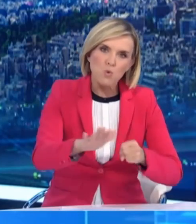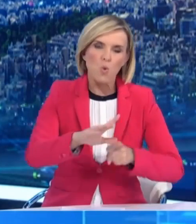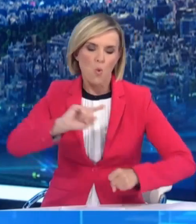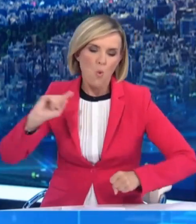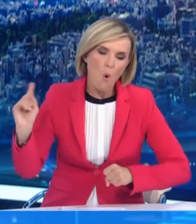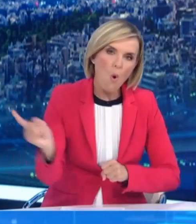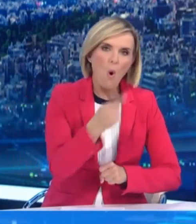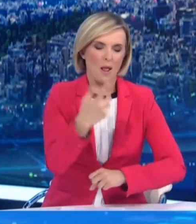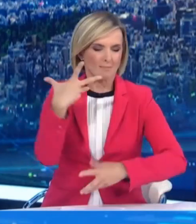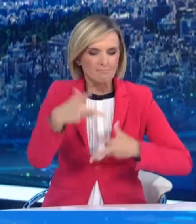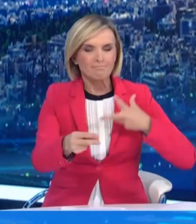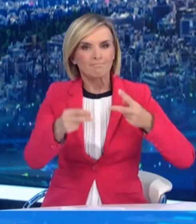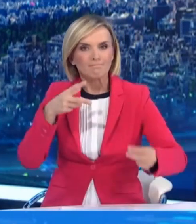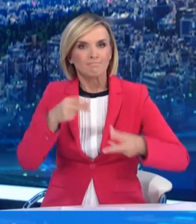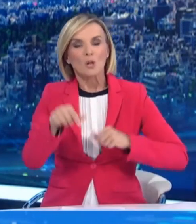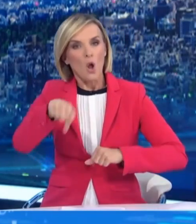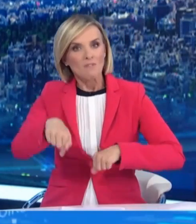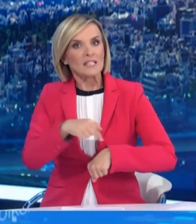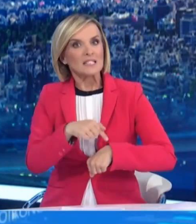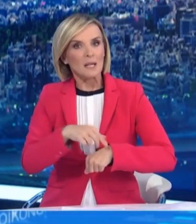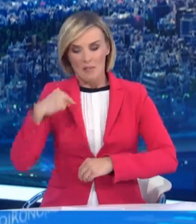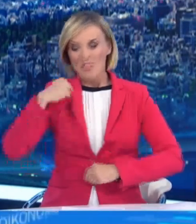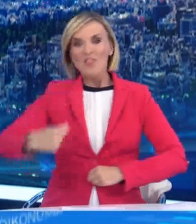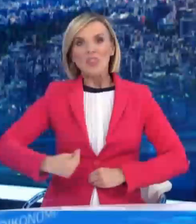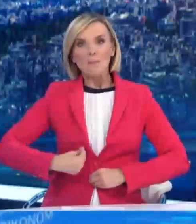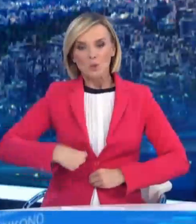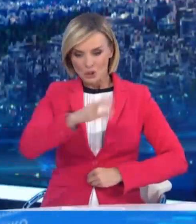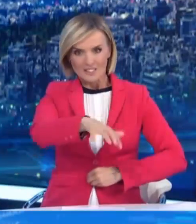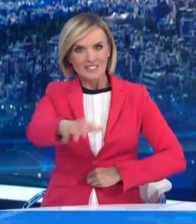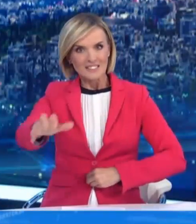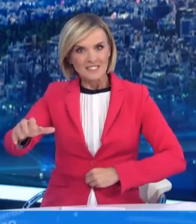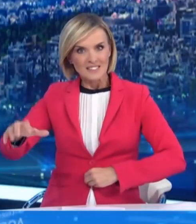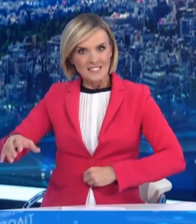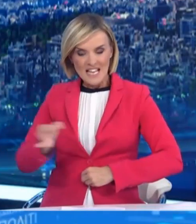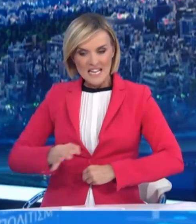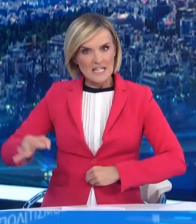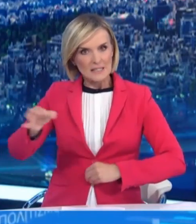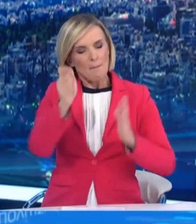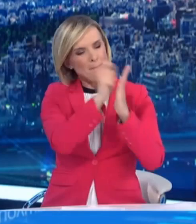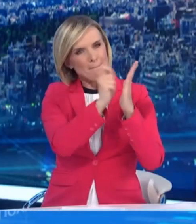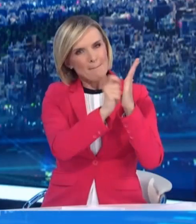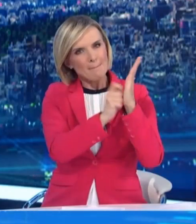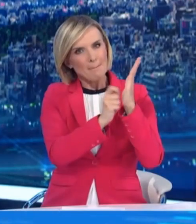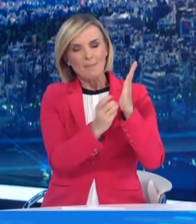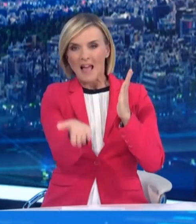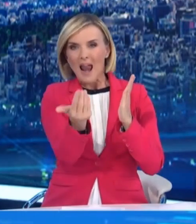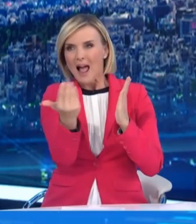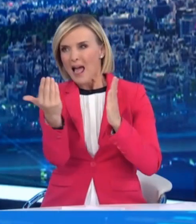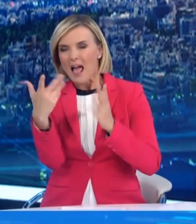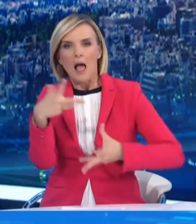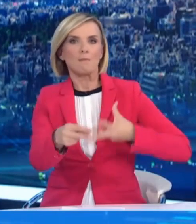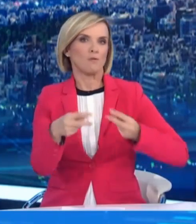είναι η στιγμή που συγκεντρώνονται λίστες από τις δημοτικές αρχές, έτσι ώστε όσο το δυνατόν περισσότεροι πολίτες να ενταχθούν στις λίστες